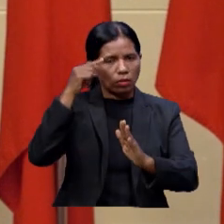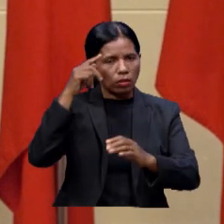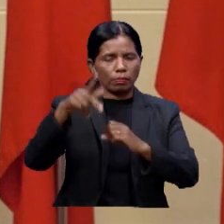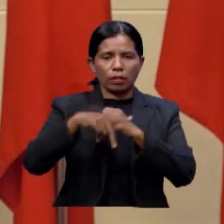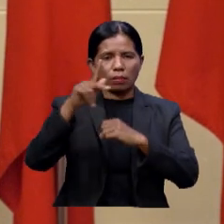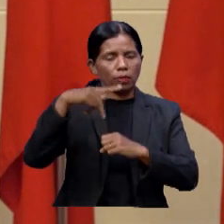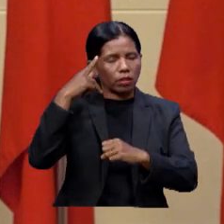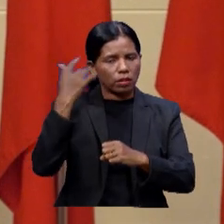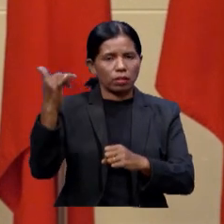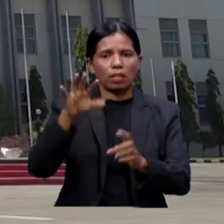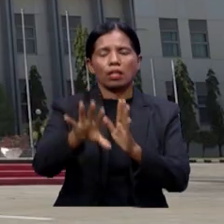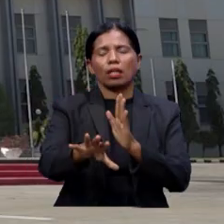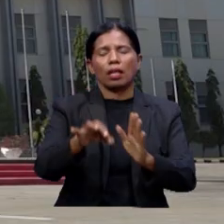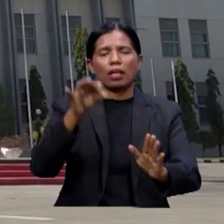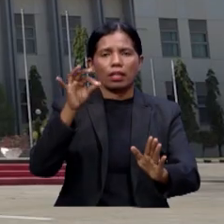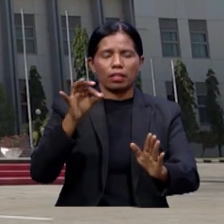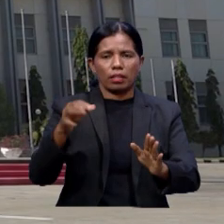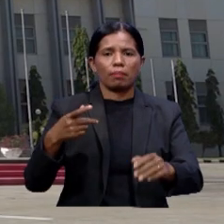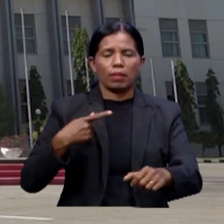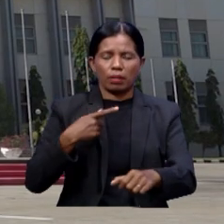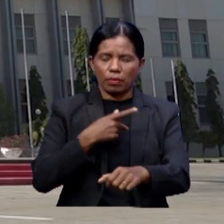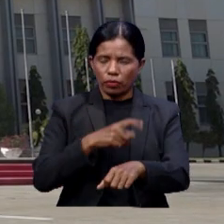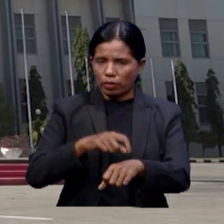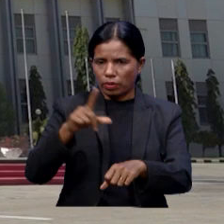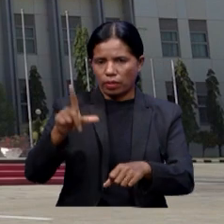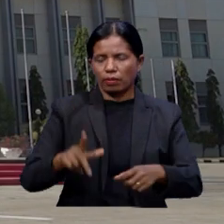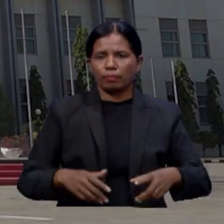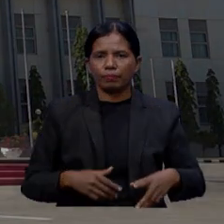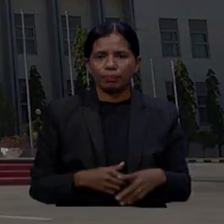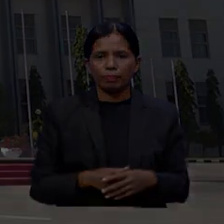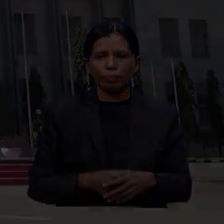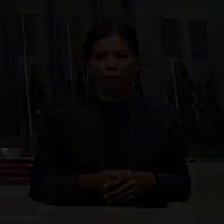politiku sira nebe hetang asentu iha parlamentu nasional. Adair Tusimenes, Jaime dos Santos, GMN.